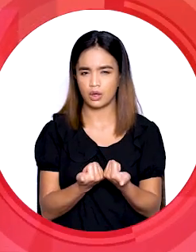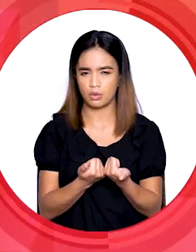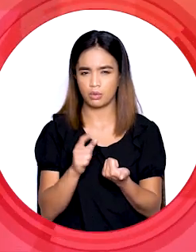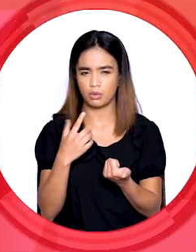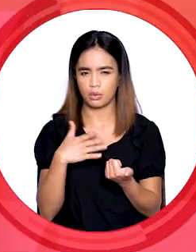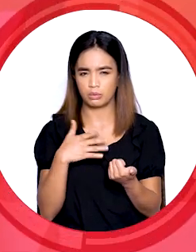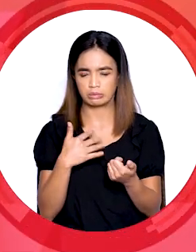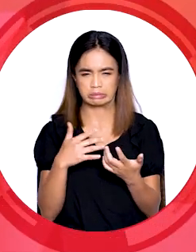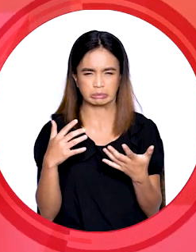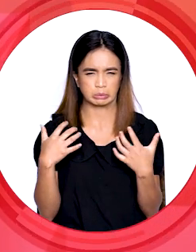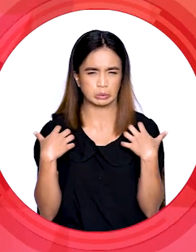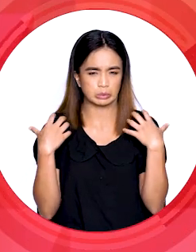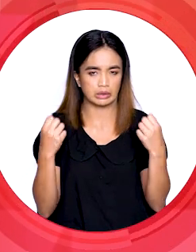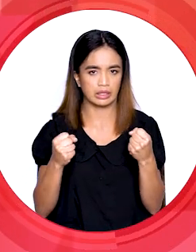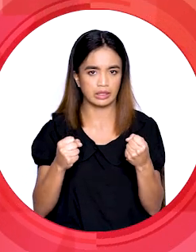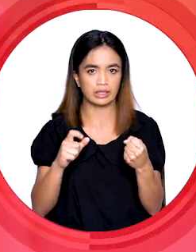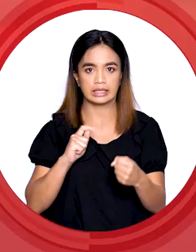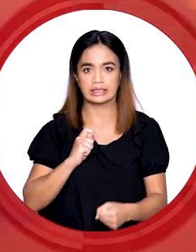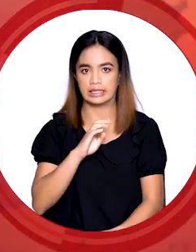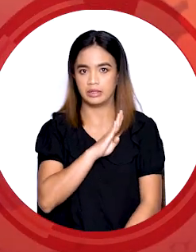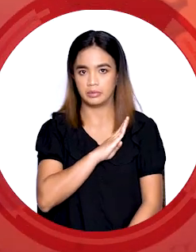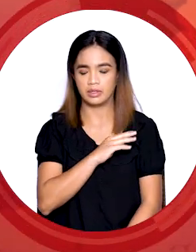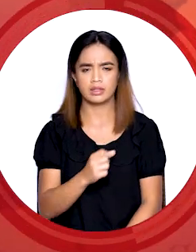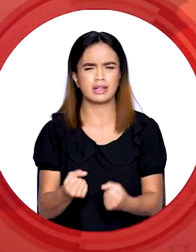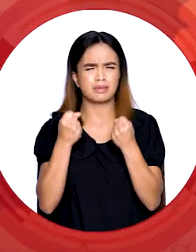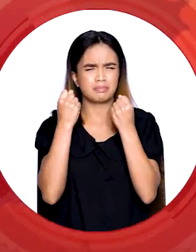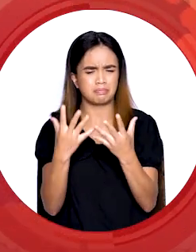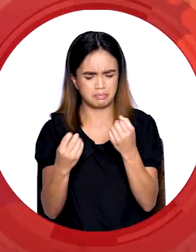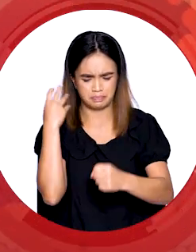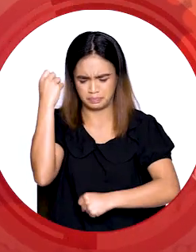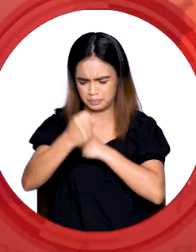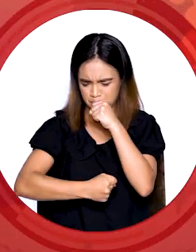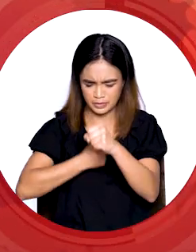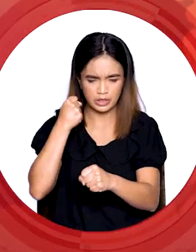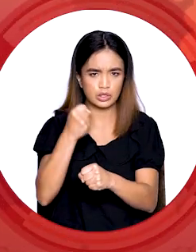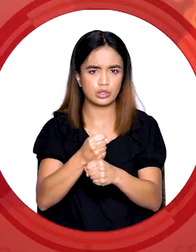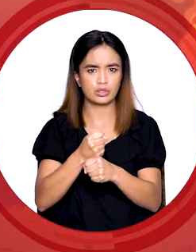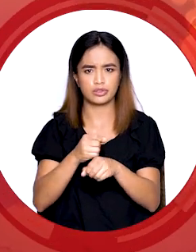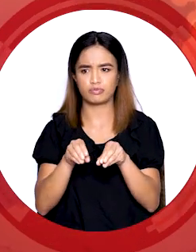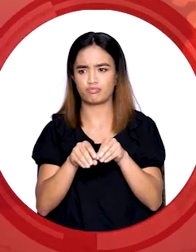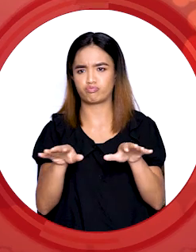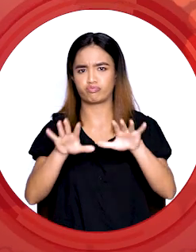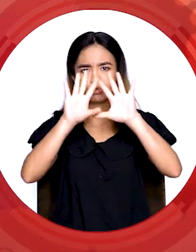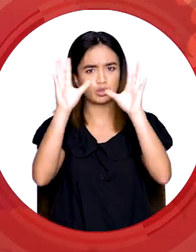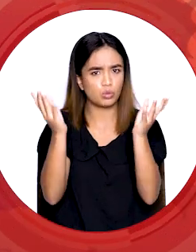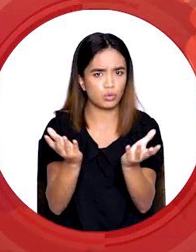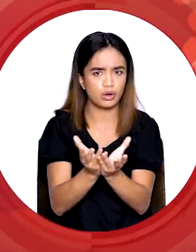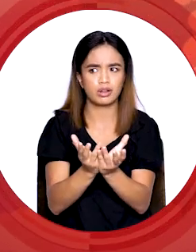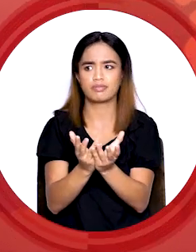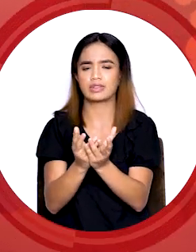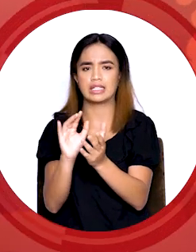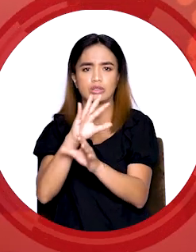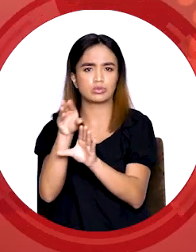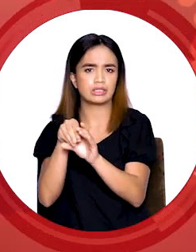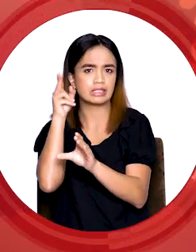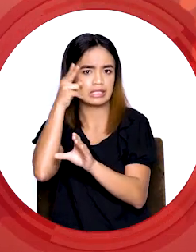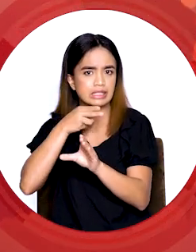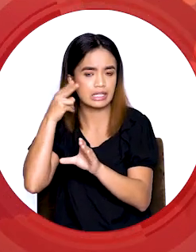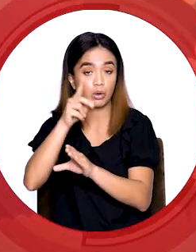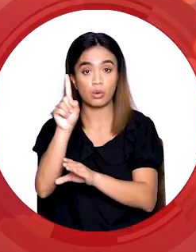Gaano kabagsik ang TB bacteria? Ilang libong taon nang pakalat-kalat sa ating mundo at kasaysayan